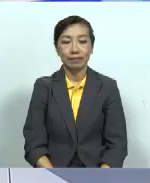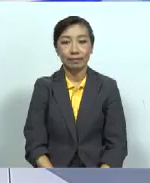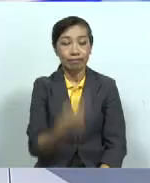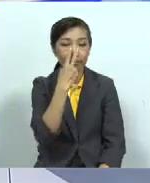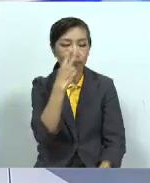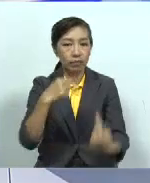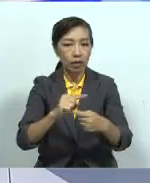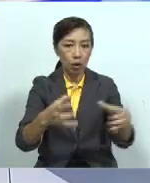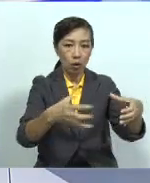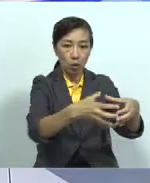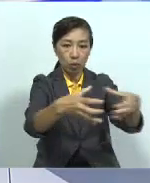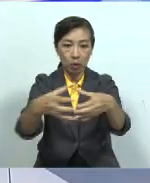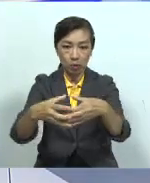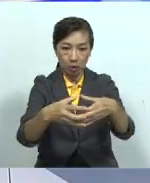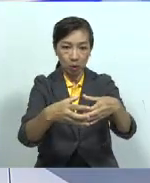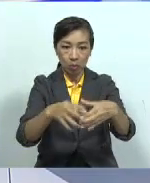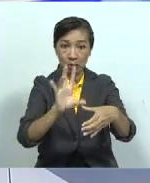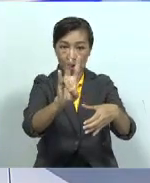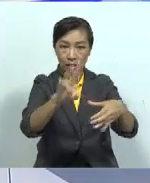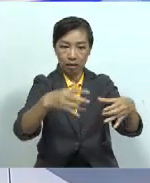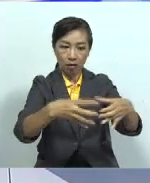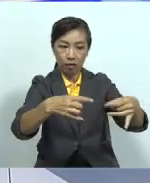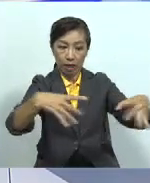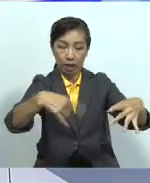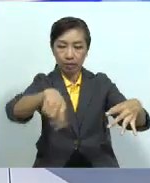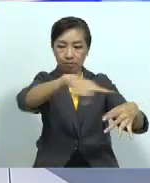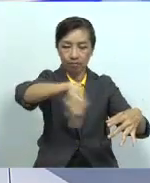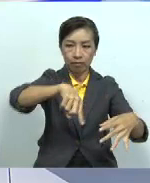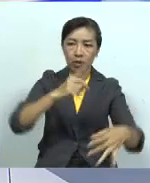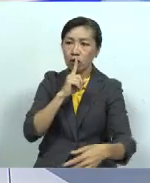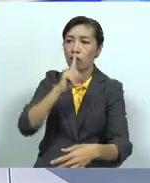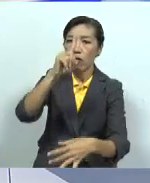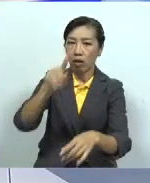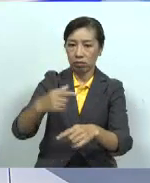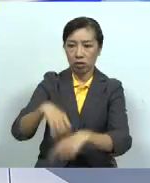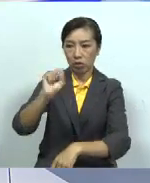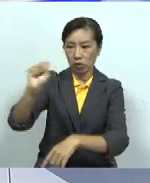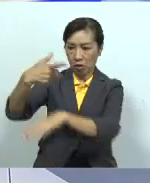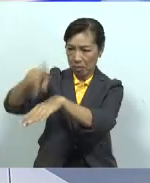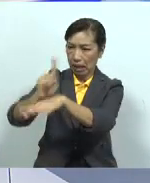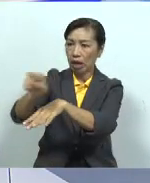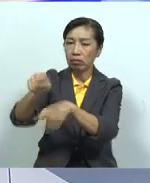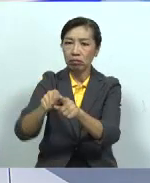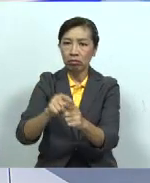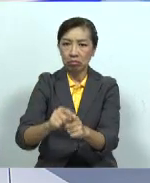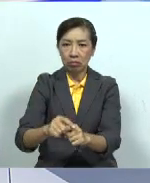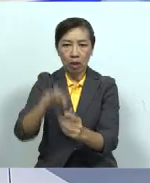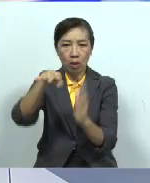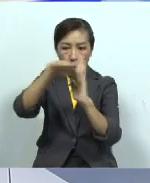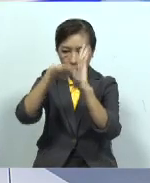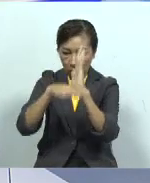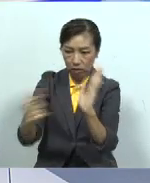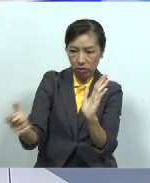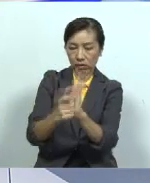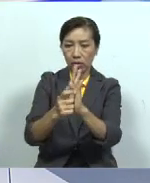ไปดูกรณีที่7พรรคฝ่ายค้านนะครับยื่นนะครับว่าจะฟ้องประธานสภาผู้แทนราษฎรกรณีที่ไม่บรรจุยติเรื่องของการตรวจสอบที่มาของสวเข้